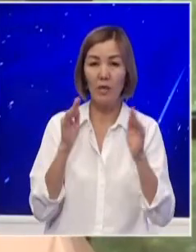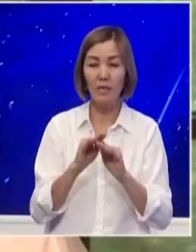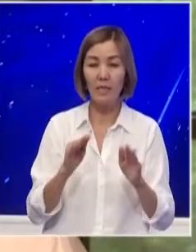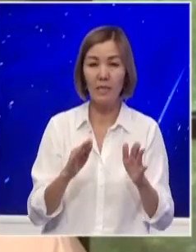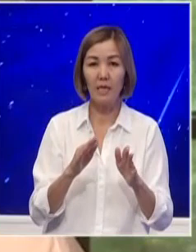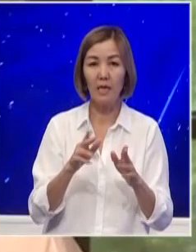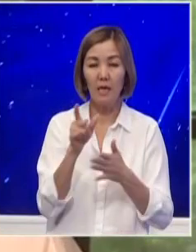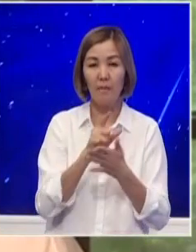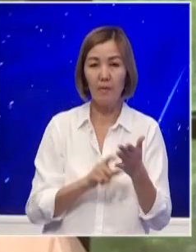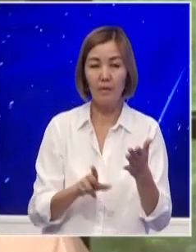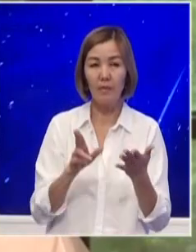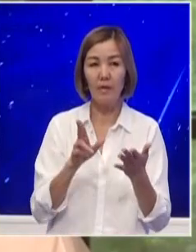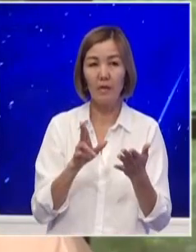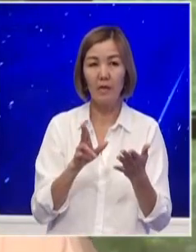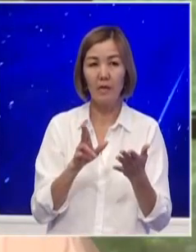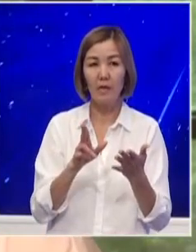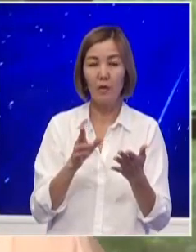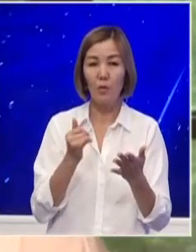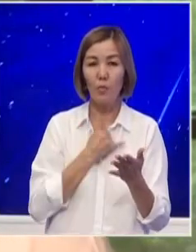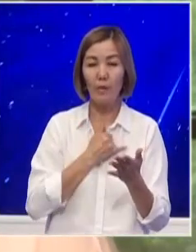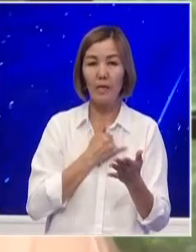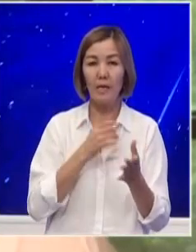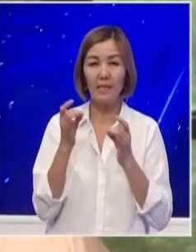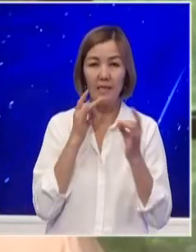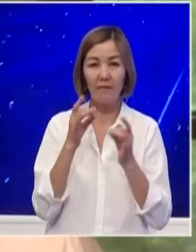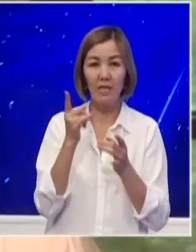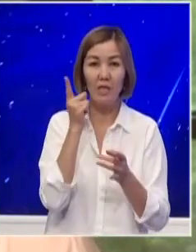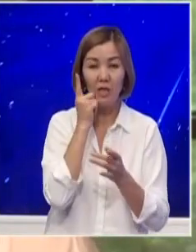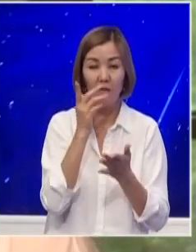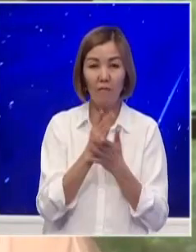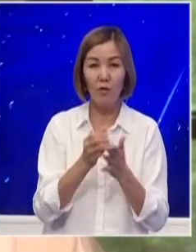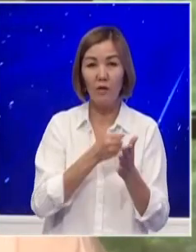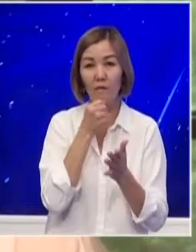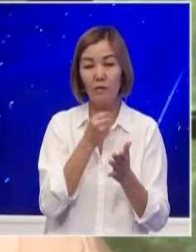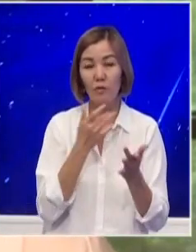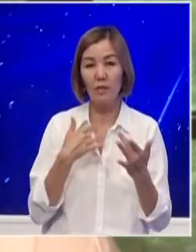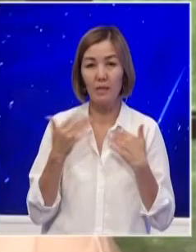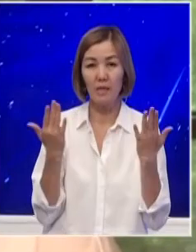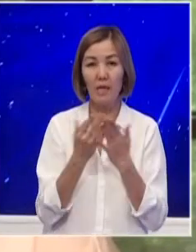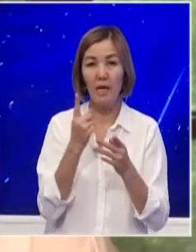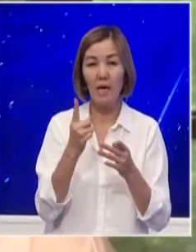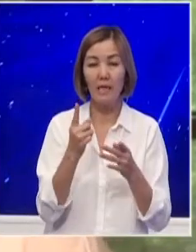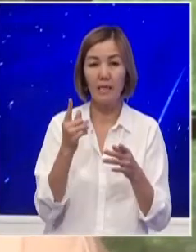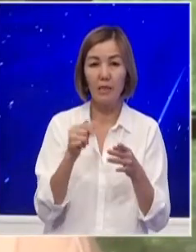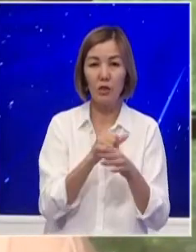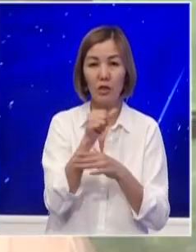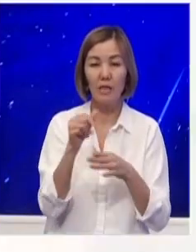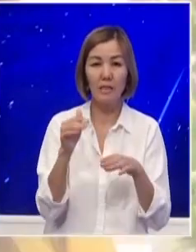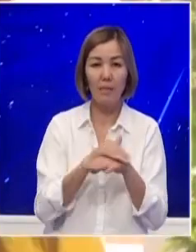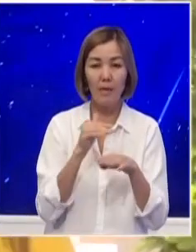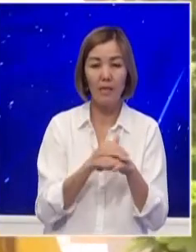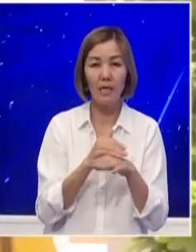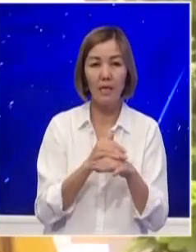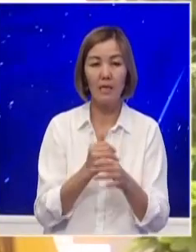по стихотворениям Корнея Ивановича Чуковского «У меня зазвонил телефон» и взрослый спектакль-драма «Один час доброты в поддержку мира на земле».